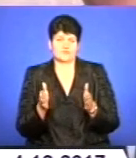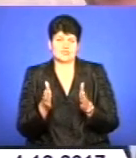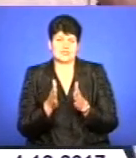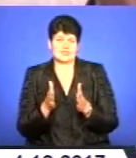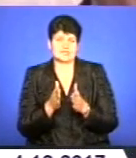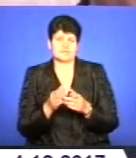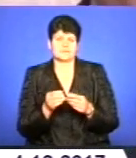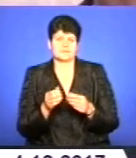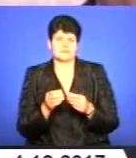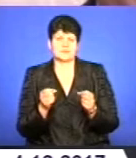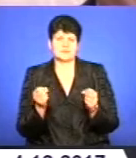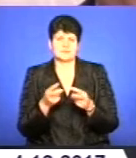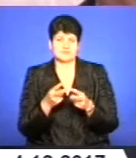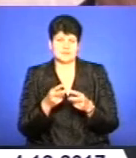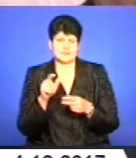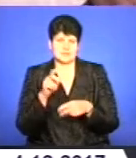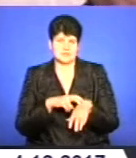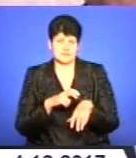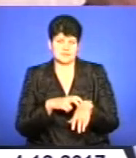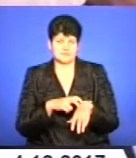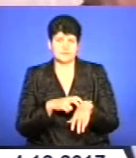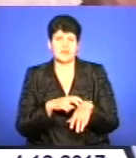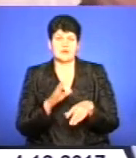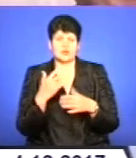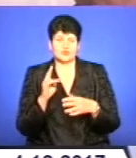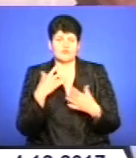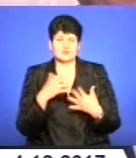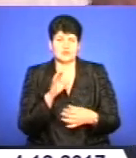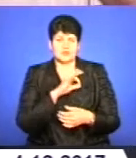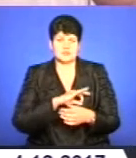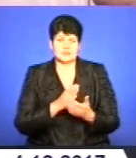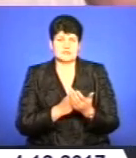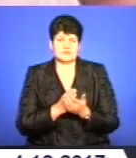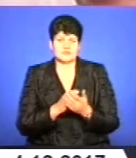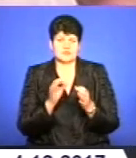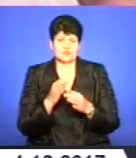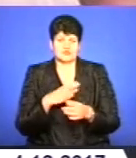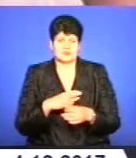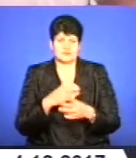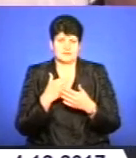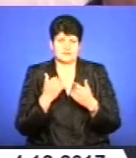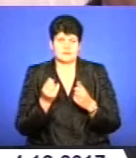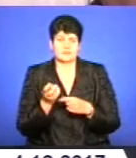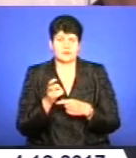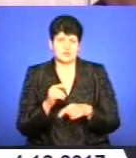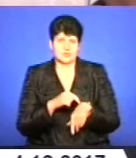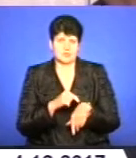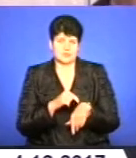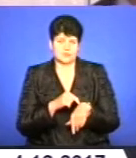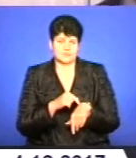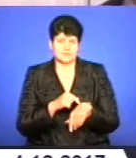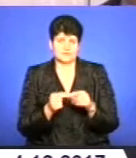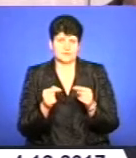на це все. Єдине, що той, хто вже користується тим сервісом, він вже нічого не чекає. Він приходить конкретно на якусь